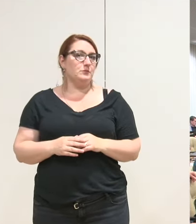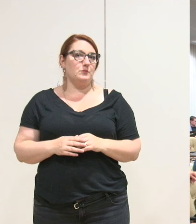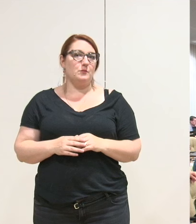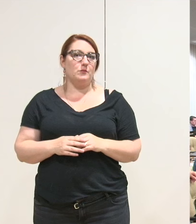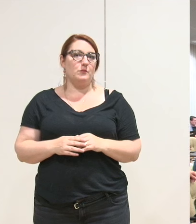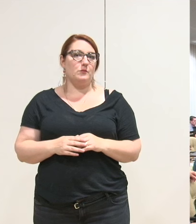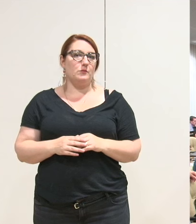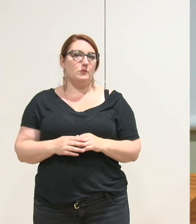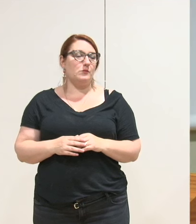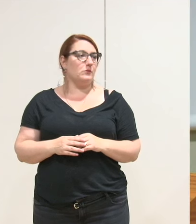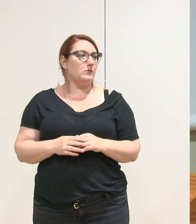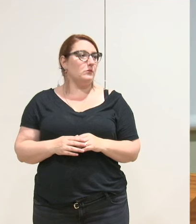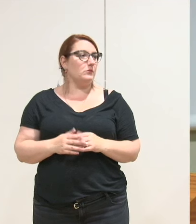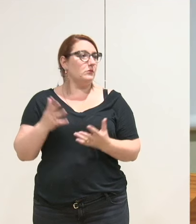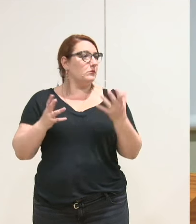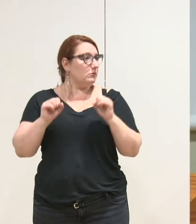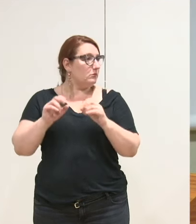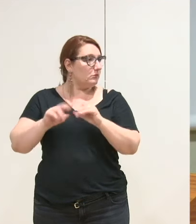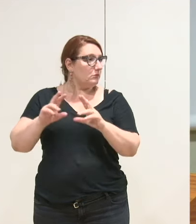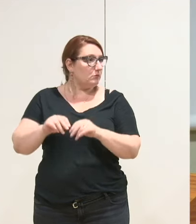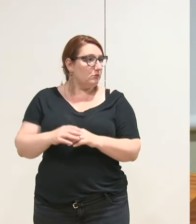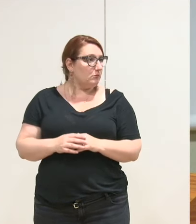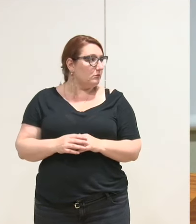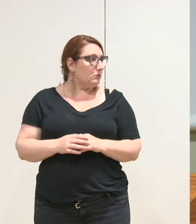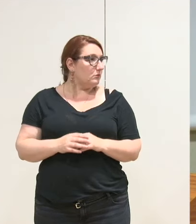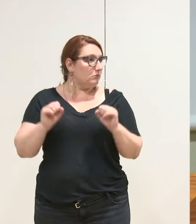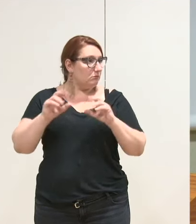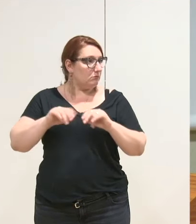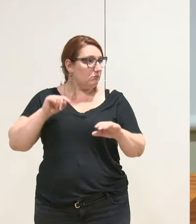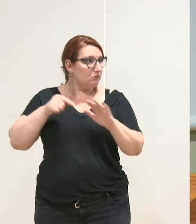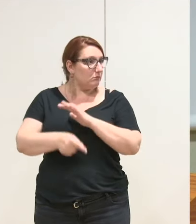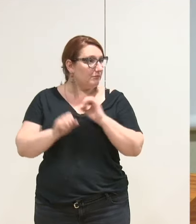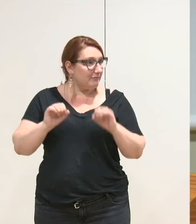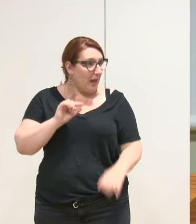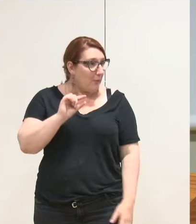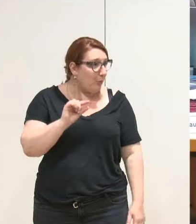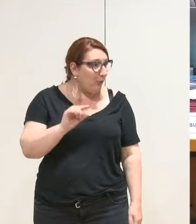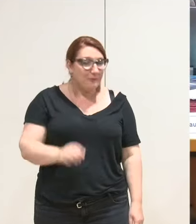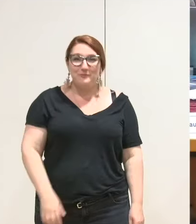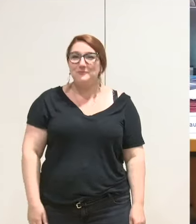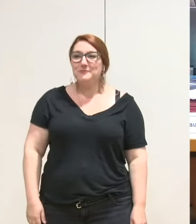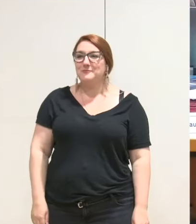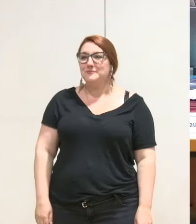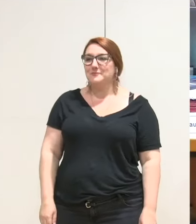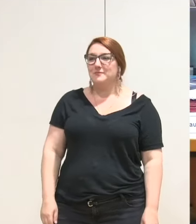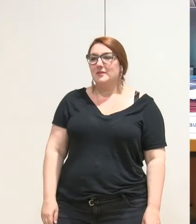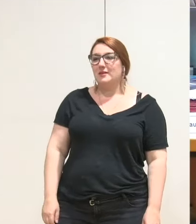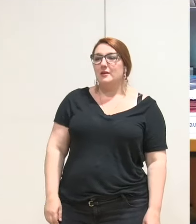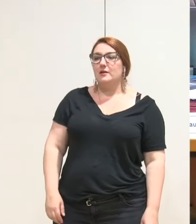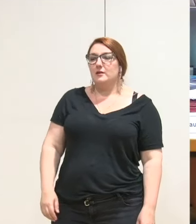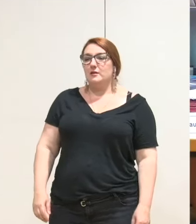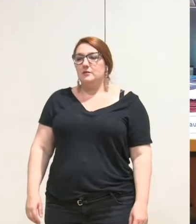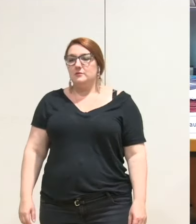usagers vous pouvez élaborer un peu donc nous avons pu